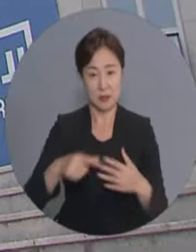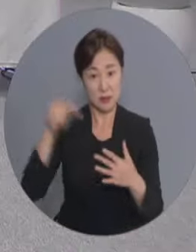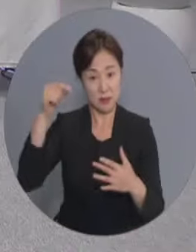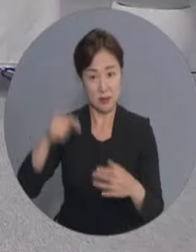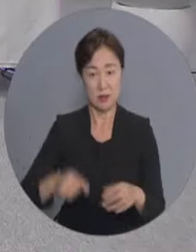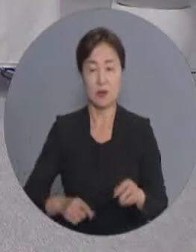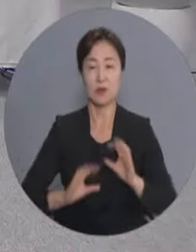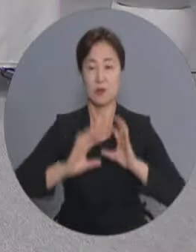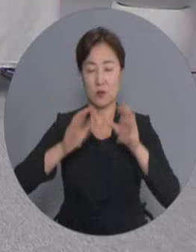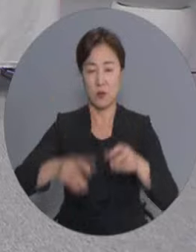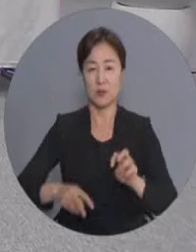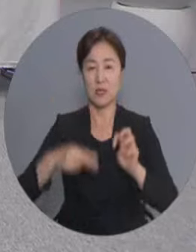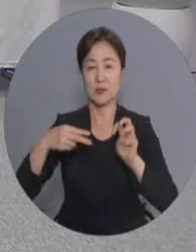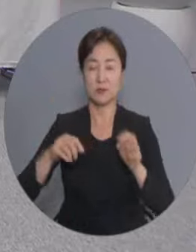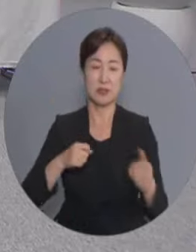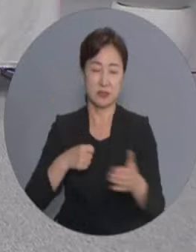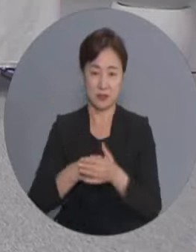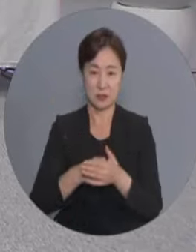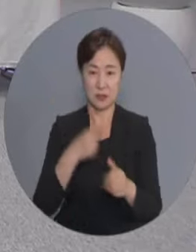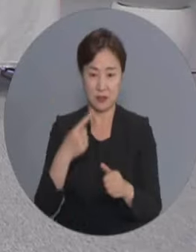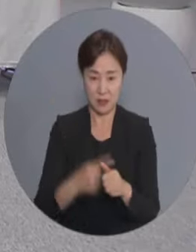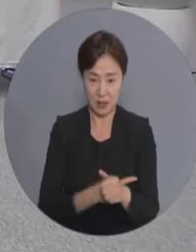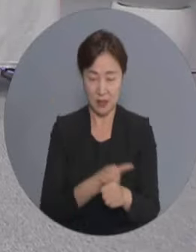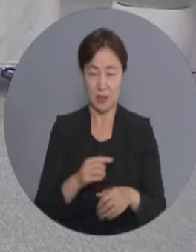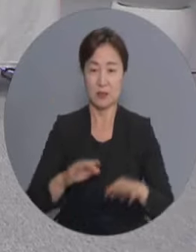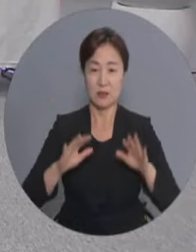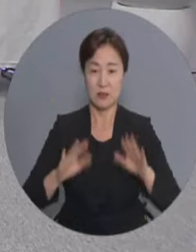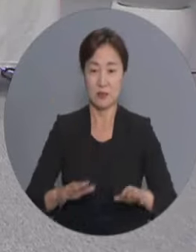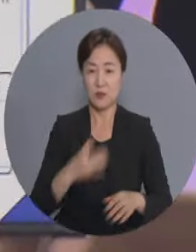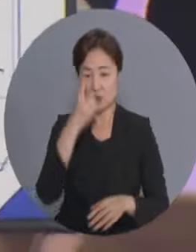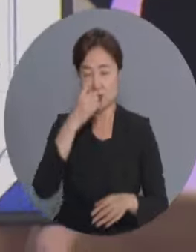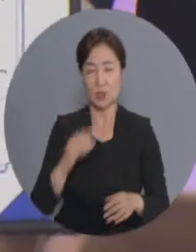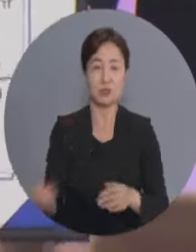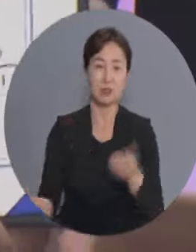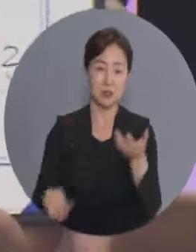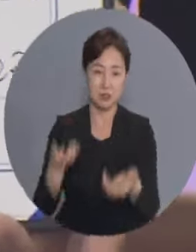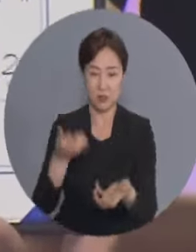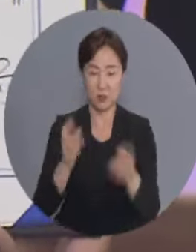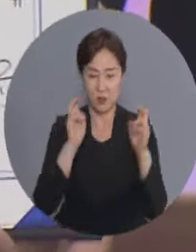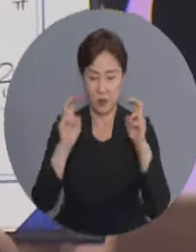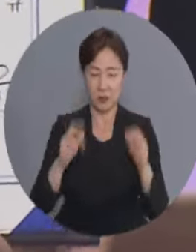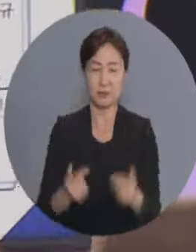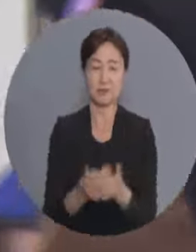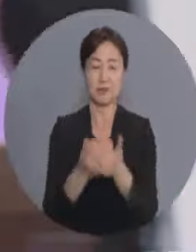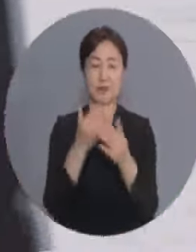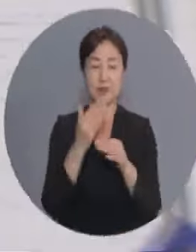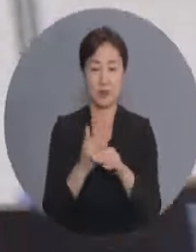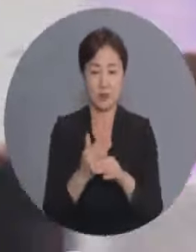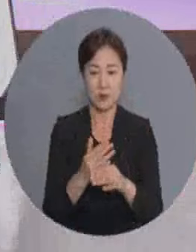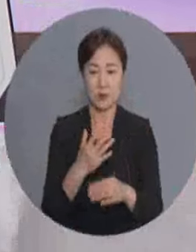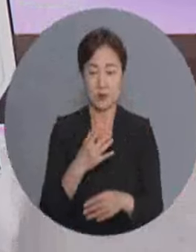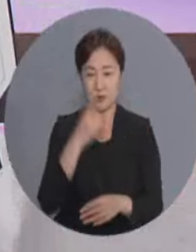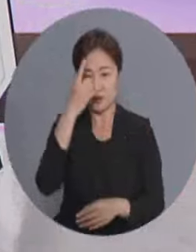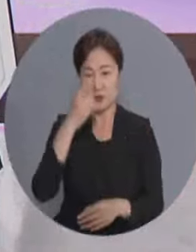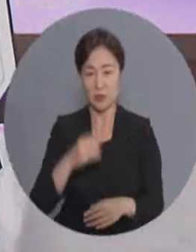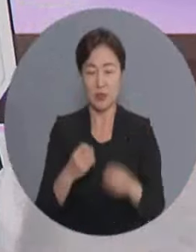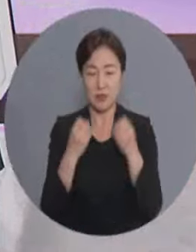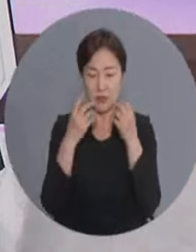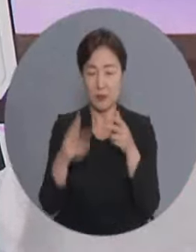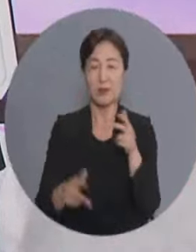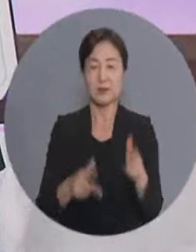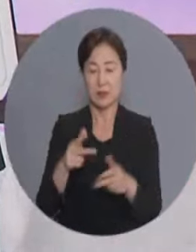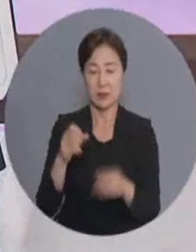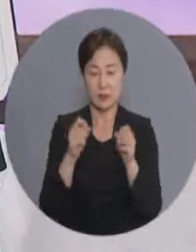지정, 문화콘텐츠 앵커 기업들의 순천 이전 등 순천시의 새로운 미래 전략 산업 추진을 위한 마중물이